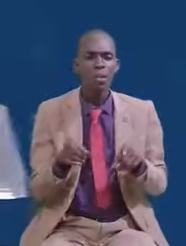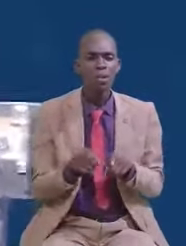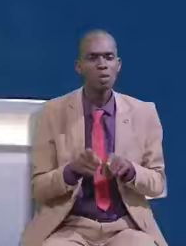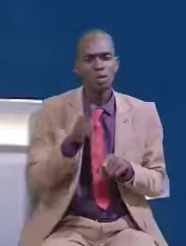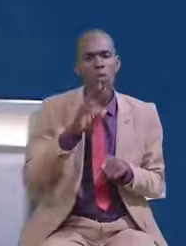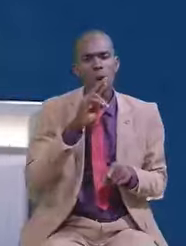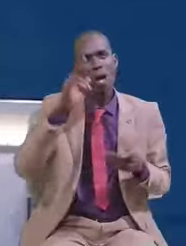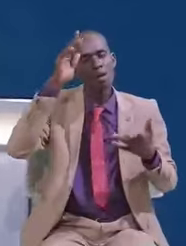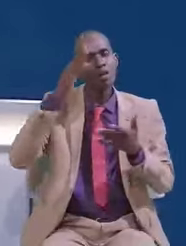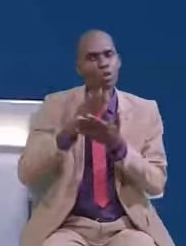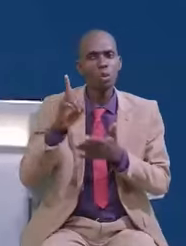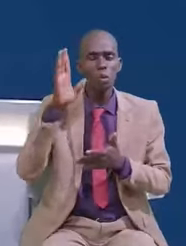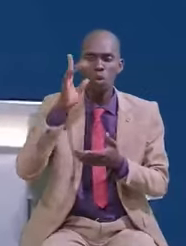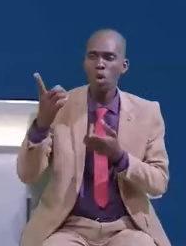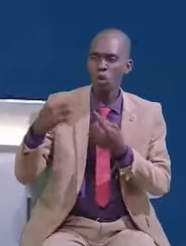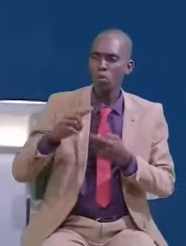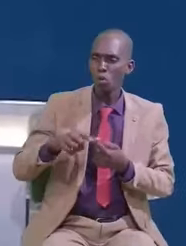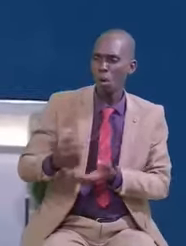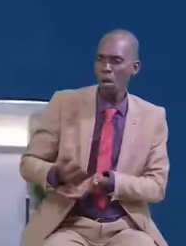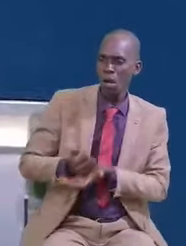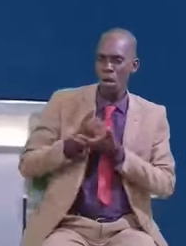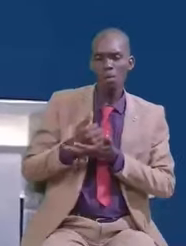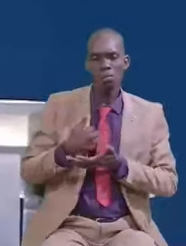vous espérez le secours de quelqu'un.